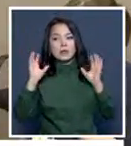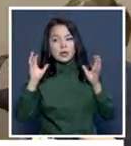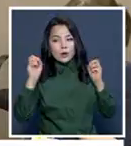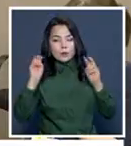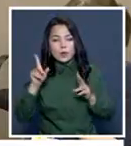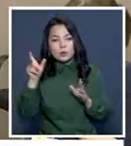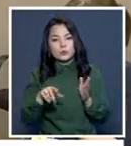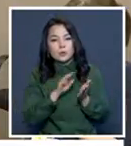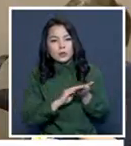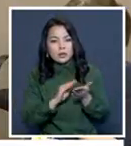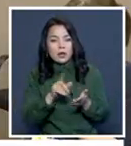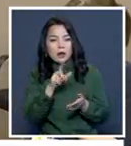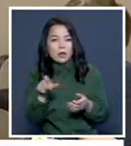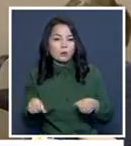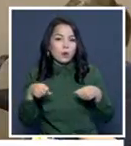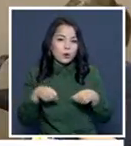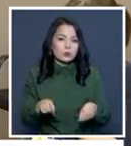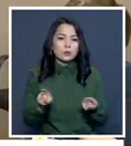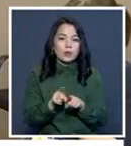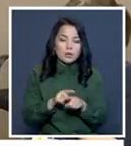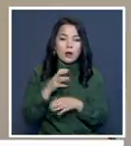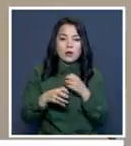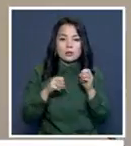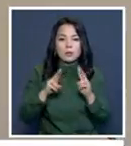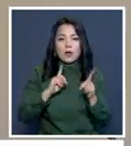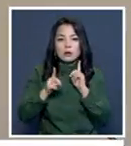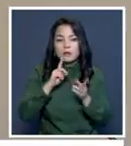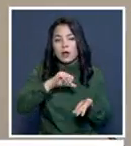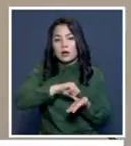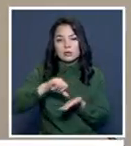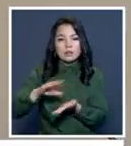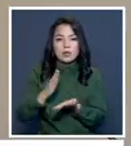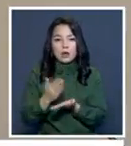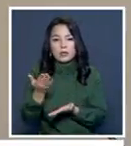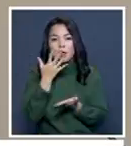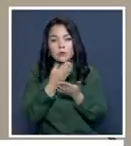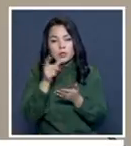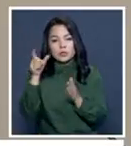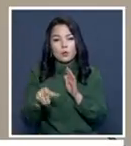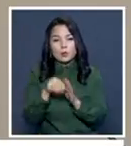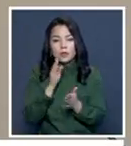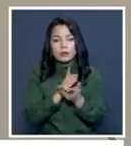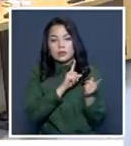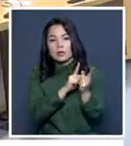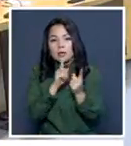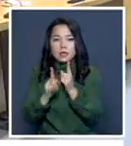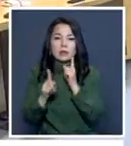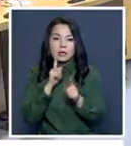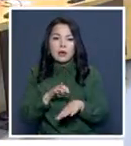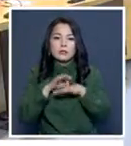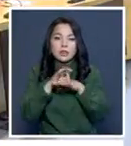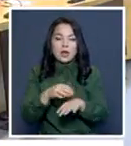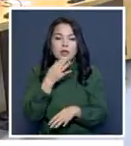Еуропарламент өткен адам құқықтары жөніндегі халықаралық конференцияға қатысып, Еуропарламент депутаты Эветта Григулимен кездесті. Сонан соң